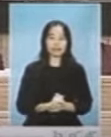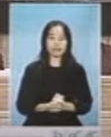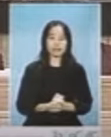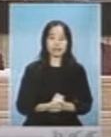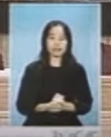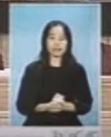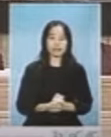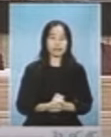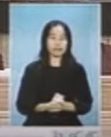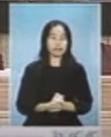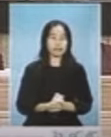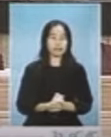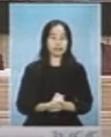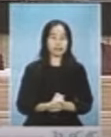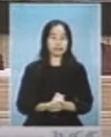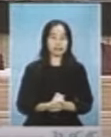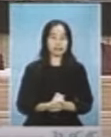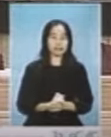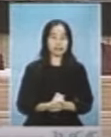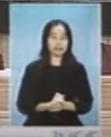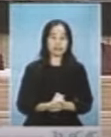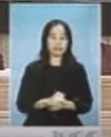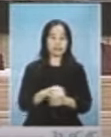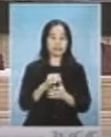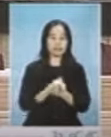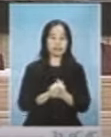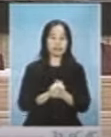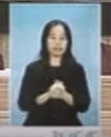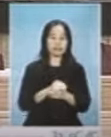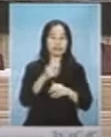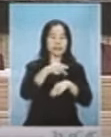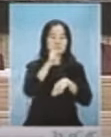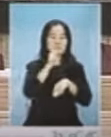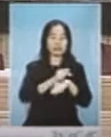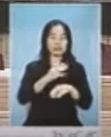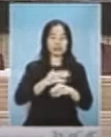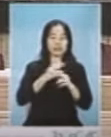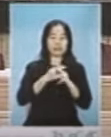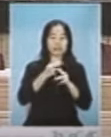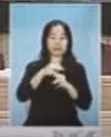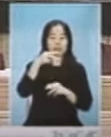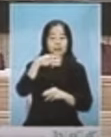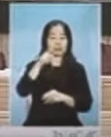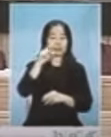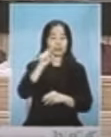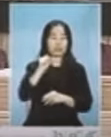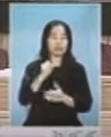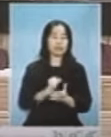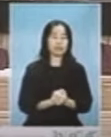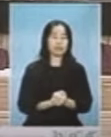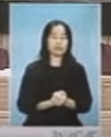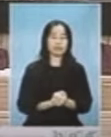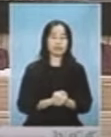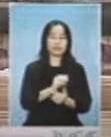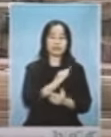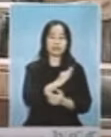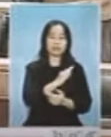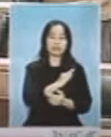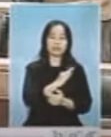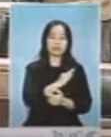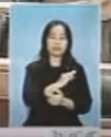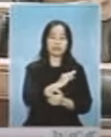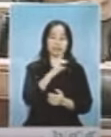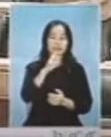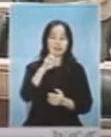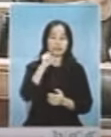กราบเรียนท่านประธานที่เคารพกระผมจ่าสิบตำรวจประสิทธิ์ชัยศิษะสมาชิกสภาผู้แทนราษฎรพรรคเพื่อไทยจังหวัดสุริน